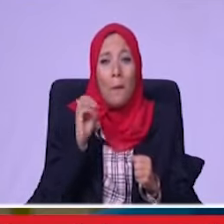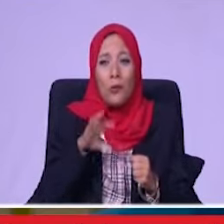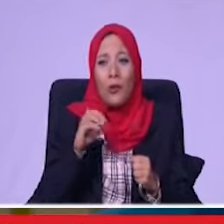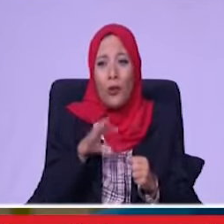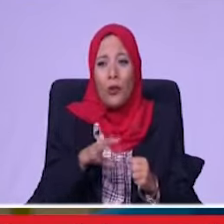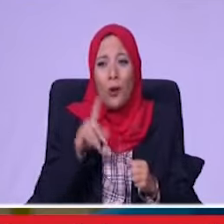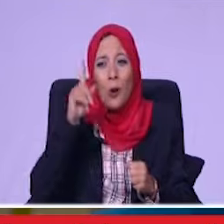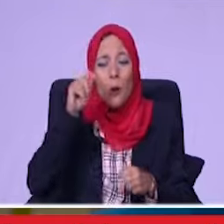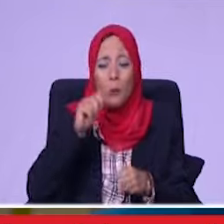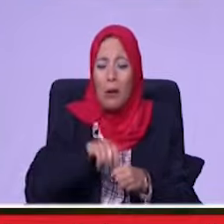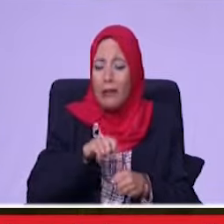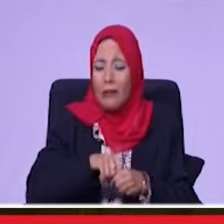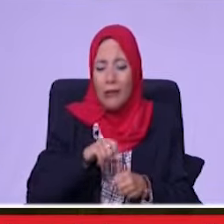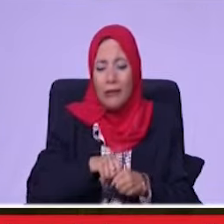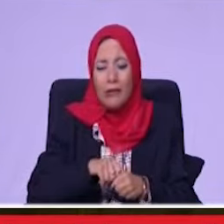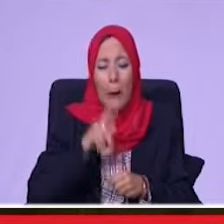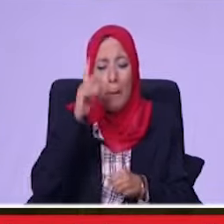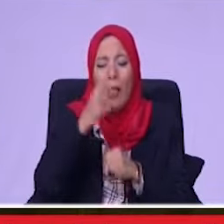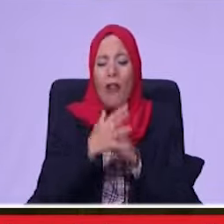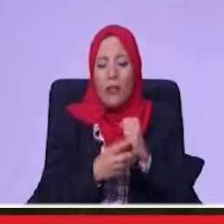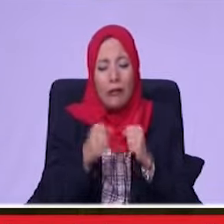صوتك جميل